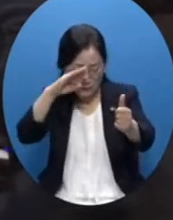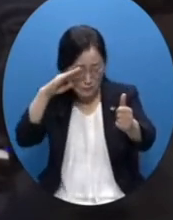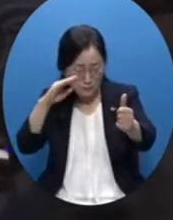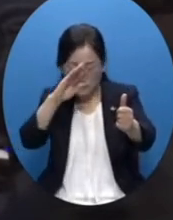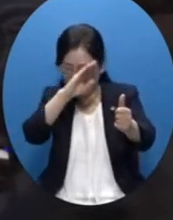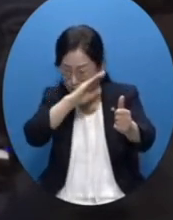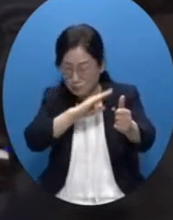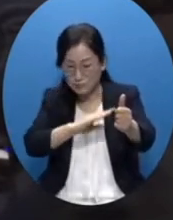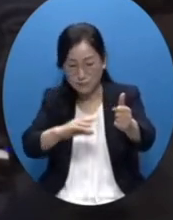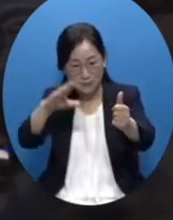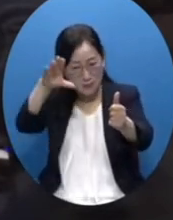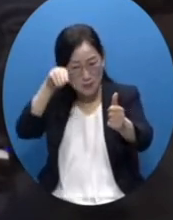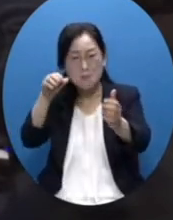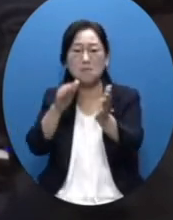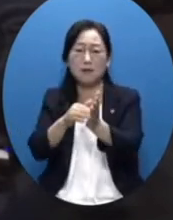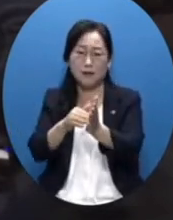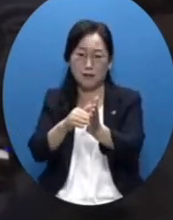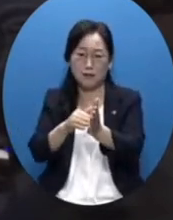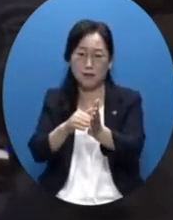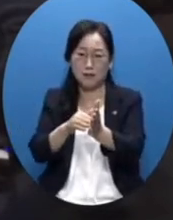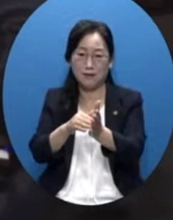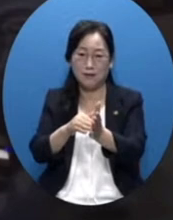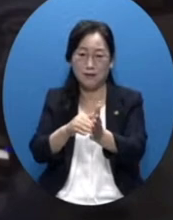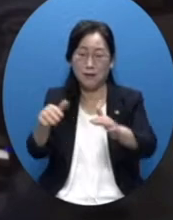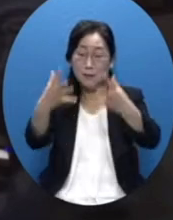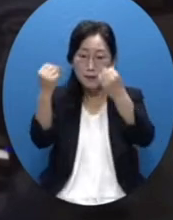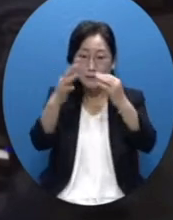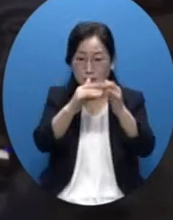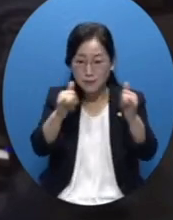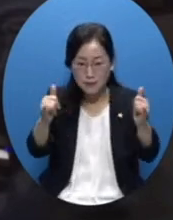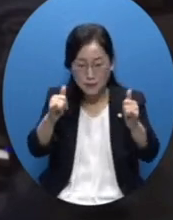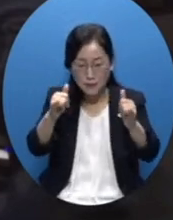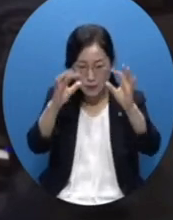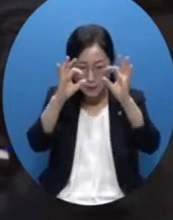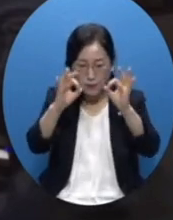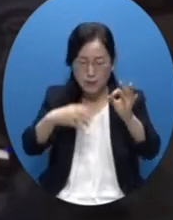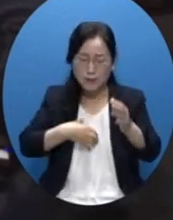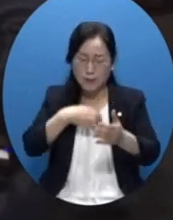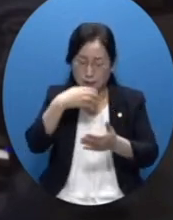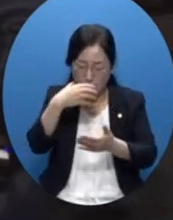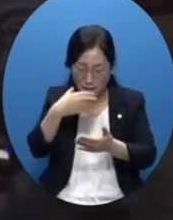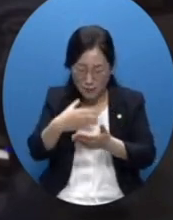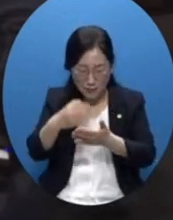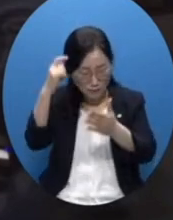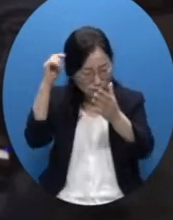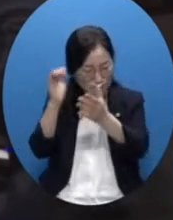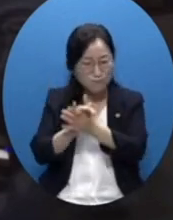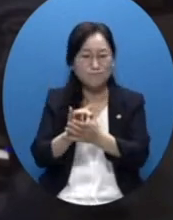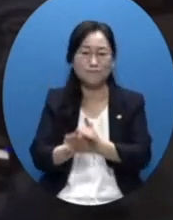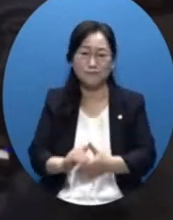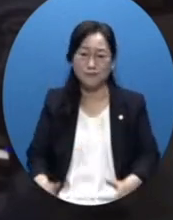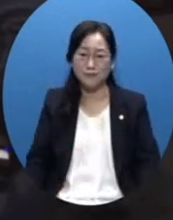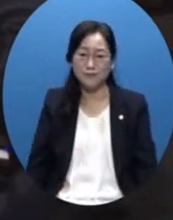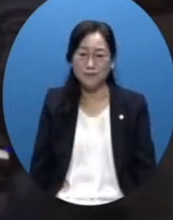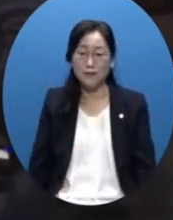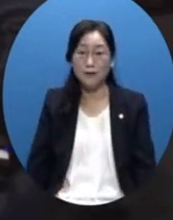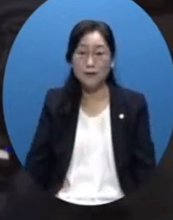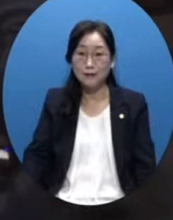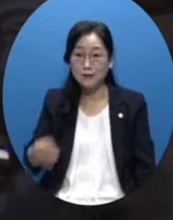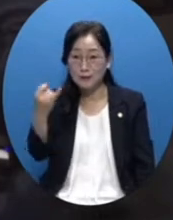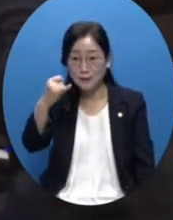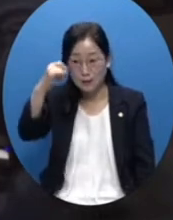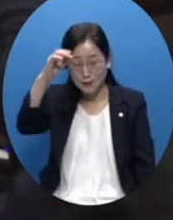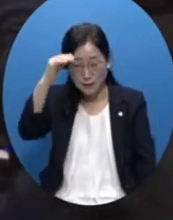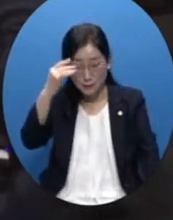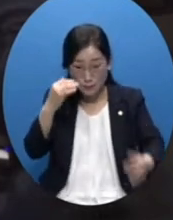영상에 당겨서 많은 사람들이 이 모습으로 감동을 받았습니다 눈물 닦는 것이 찍어라